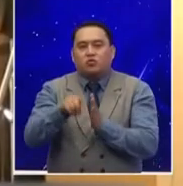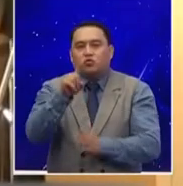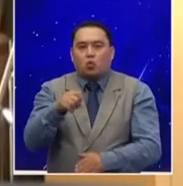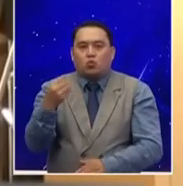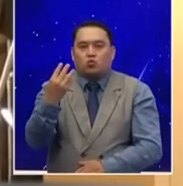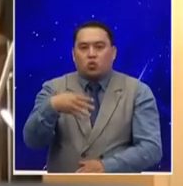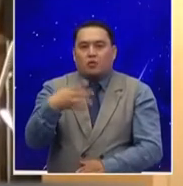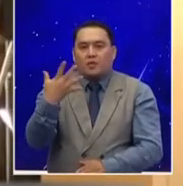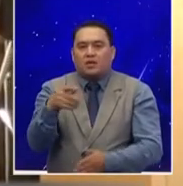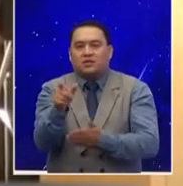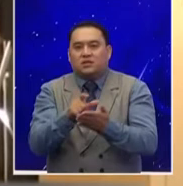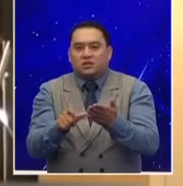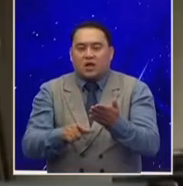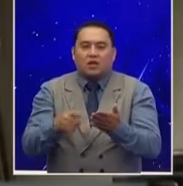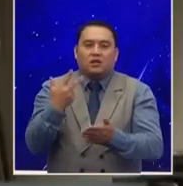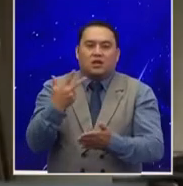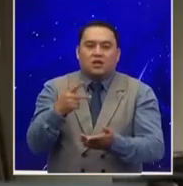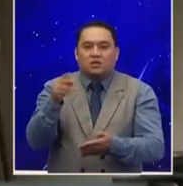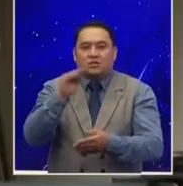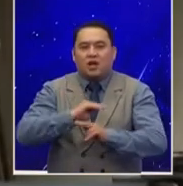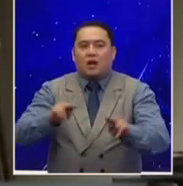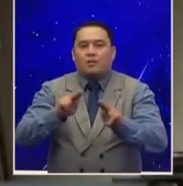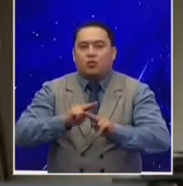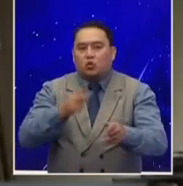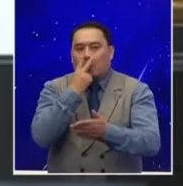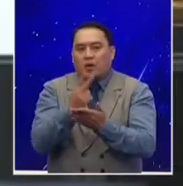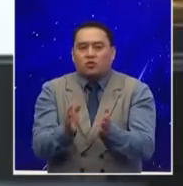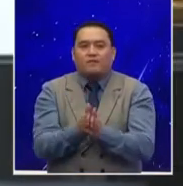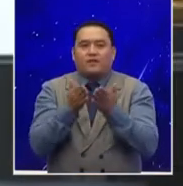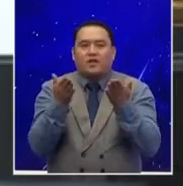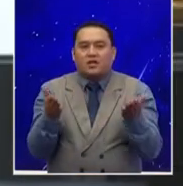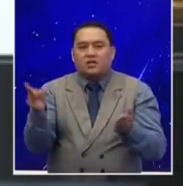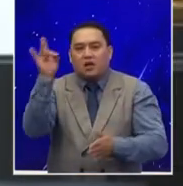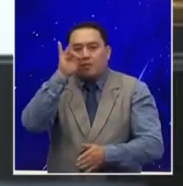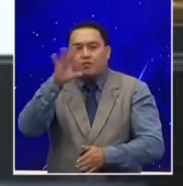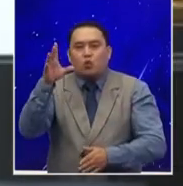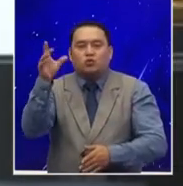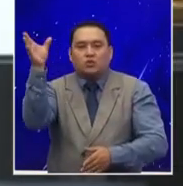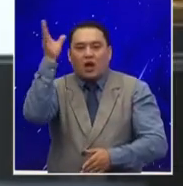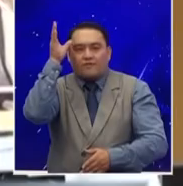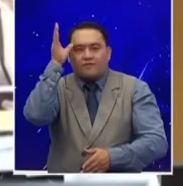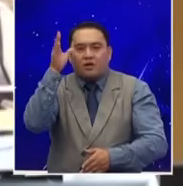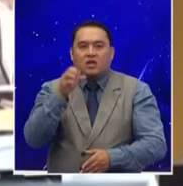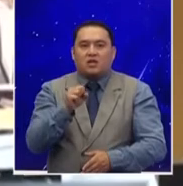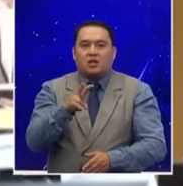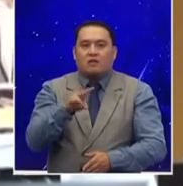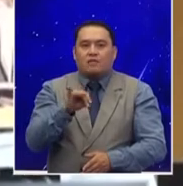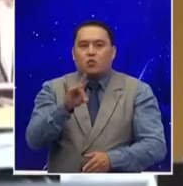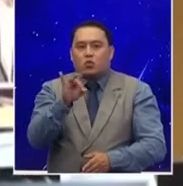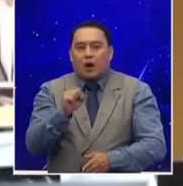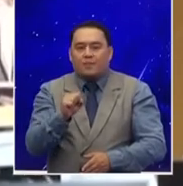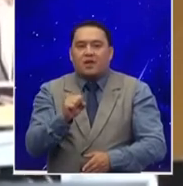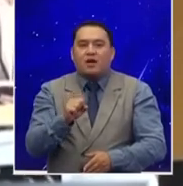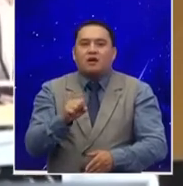145 стихотворений, 3 поэмы и слова назидания. Презентацию книги провел известный японский поэт и критик Кивао Номура, которого в